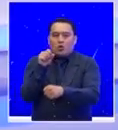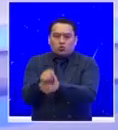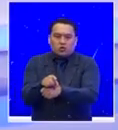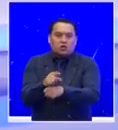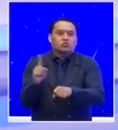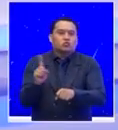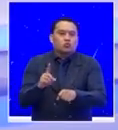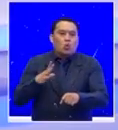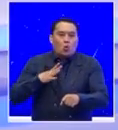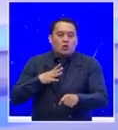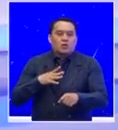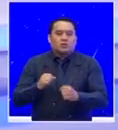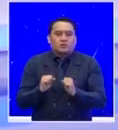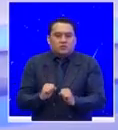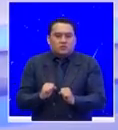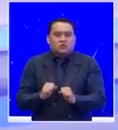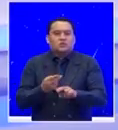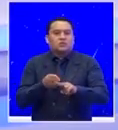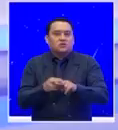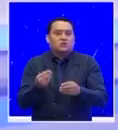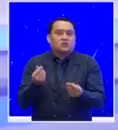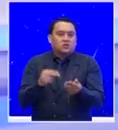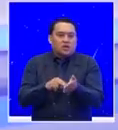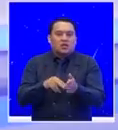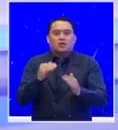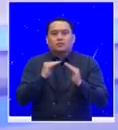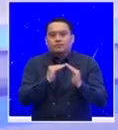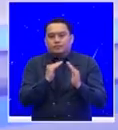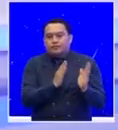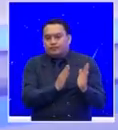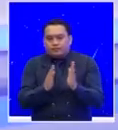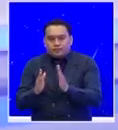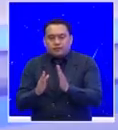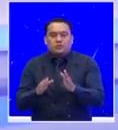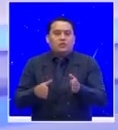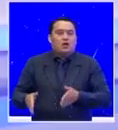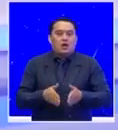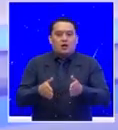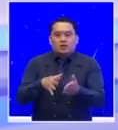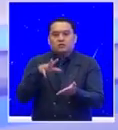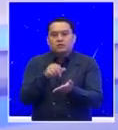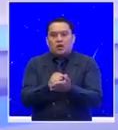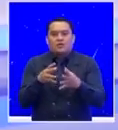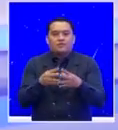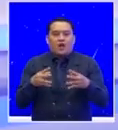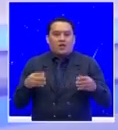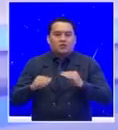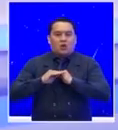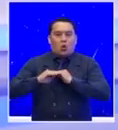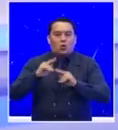поручений. Касаются они сдерживания цен на основные продукты питания, реализации дорожной карты занятости, весенней